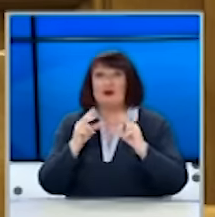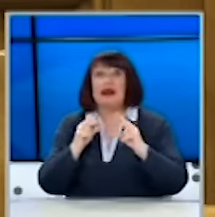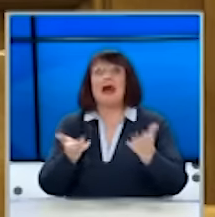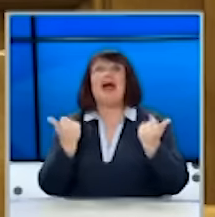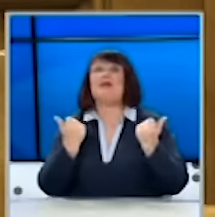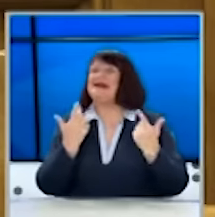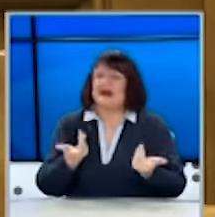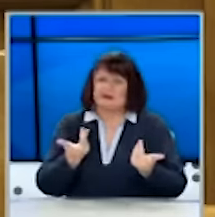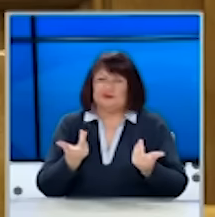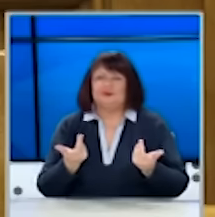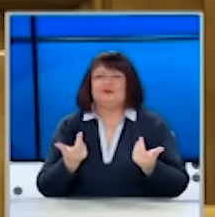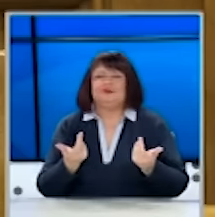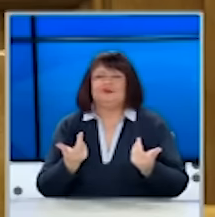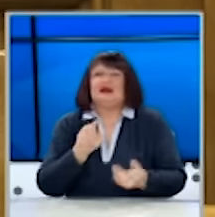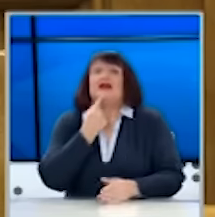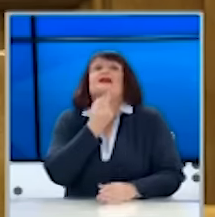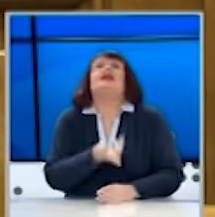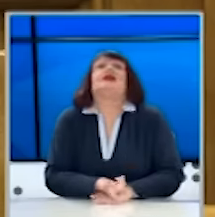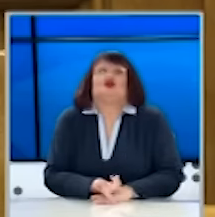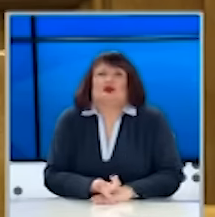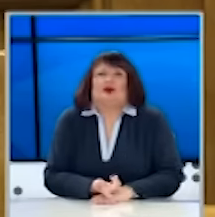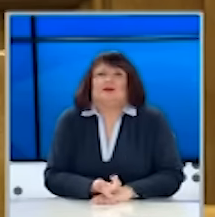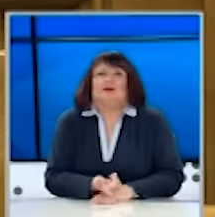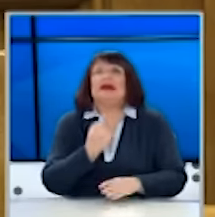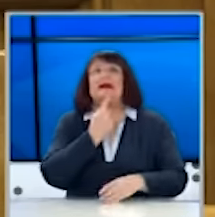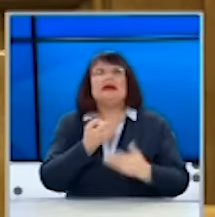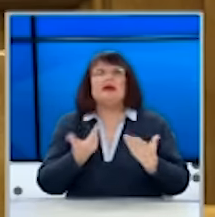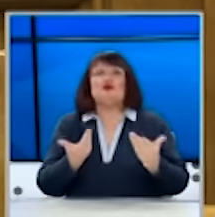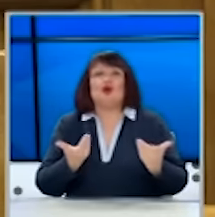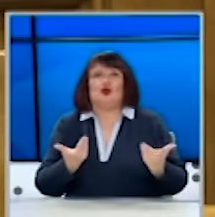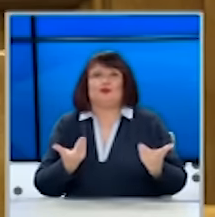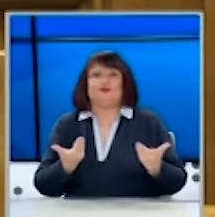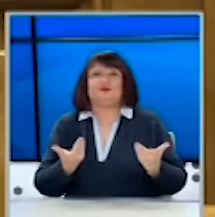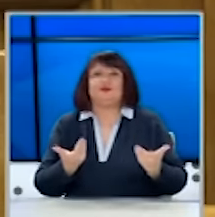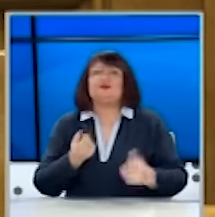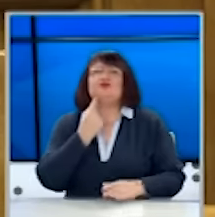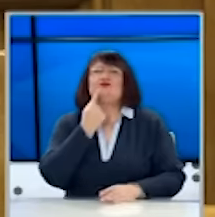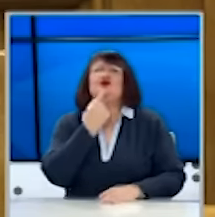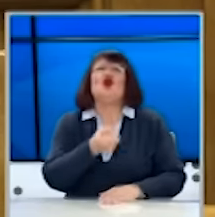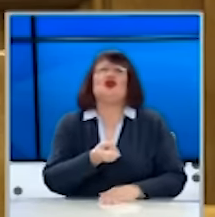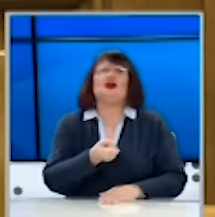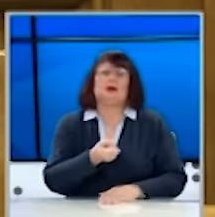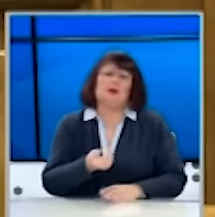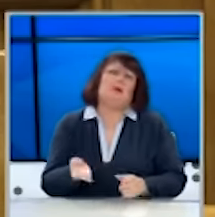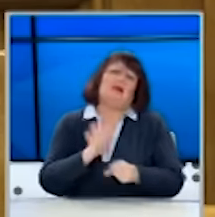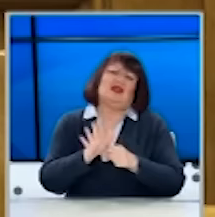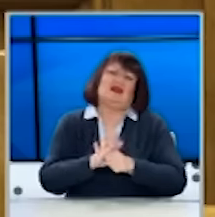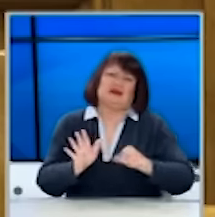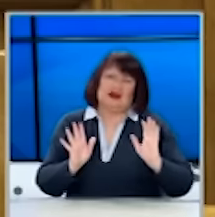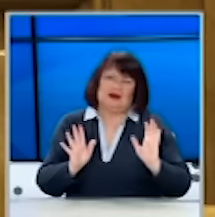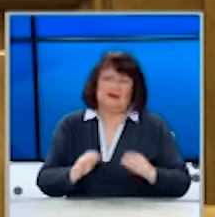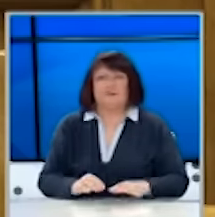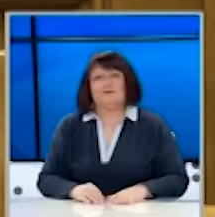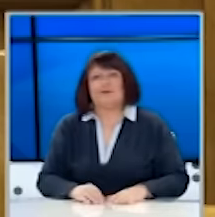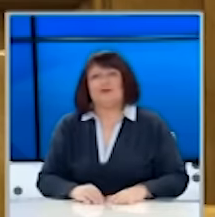μιλάμε. Τώρα τι να σας πει κανείς, τι να σας πούμε, ό,τι και να πούμε είναι λίγο. Μετά την